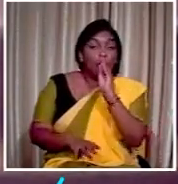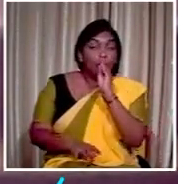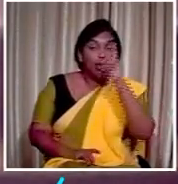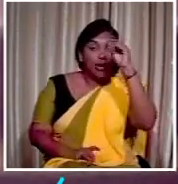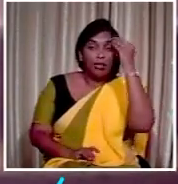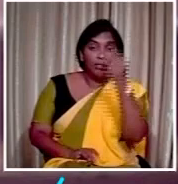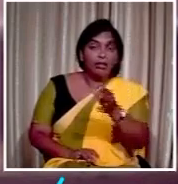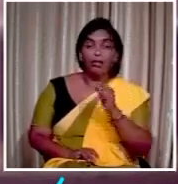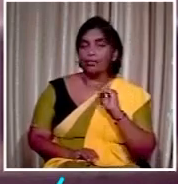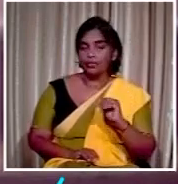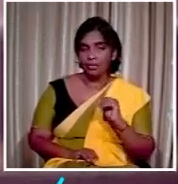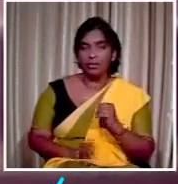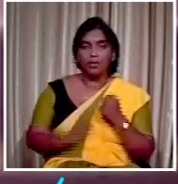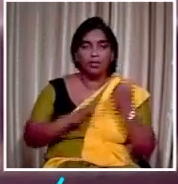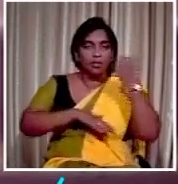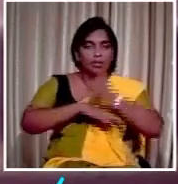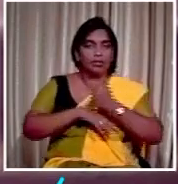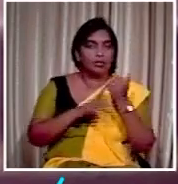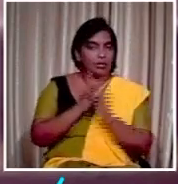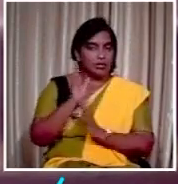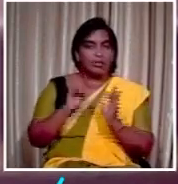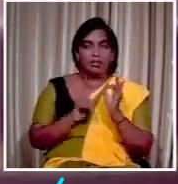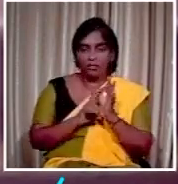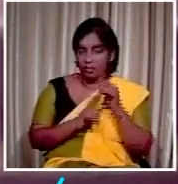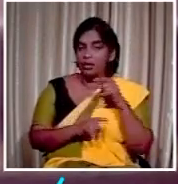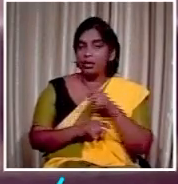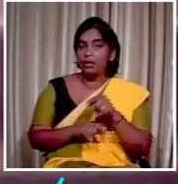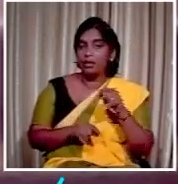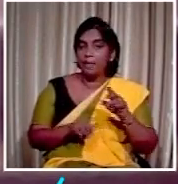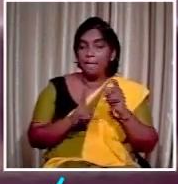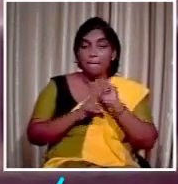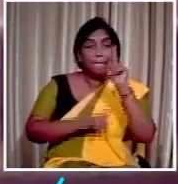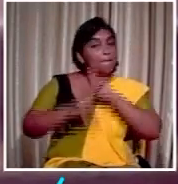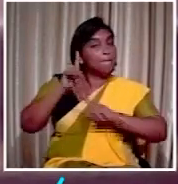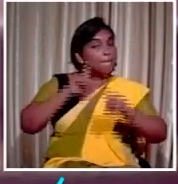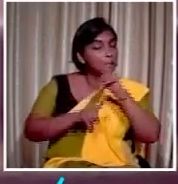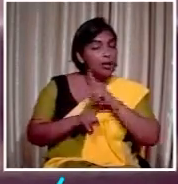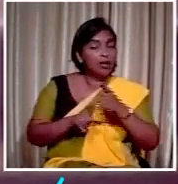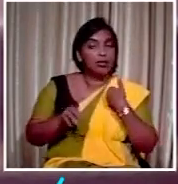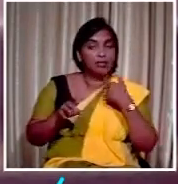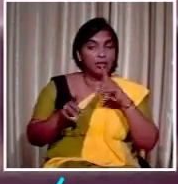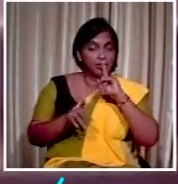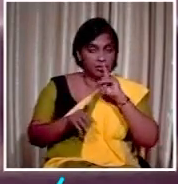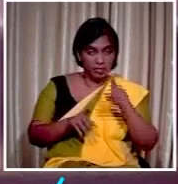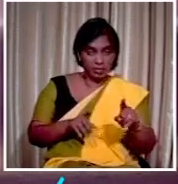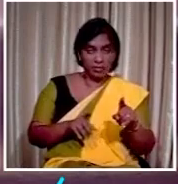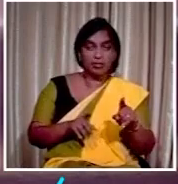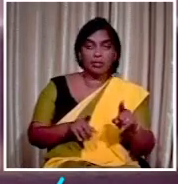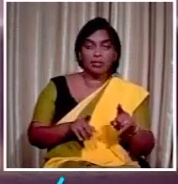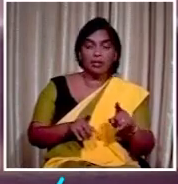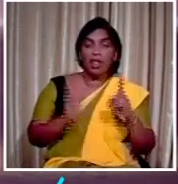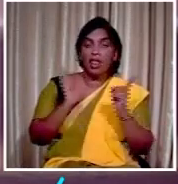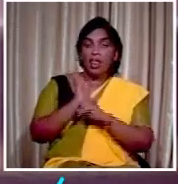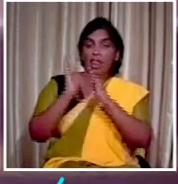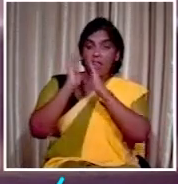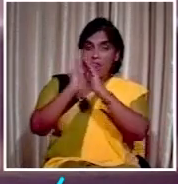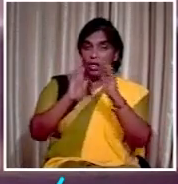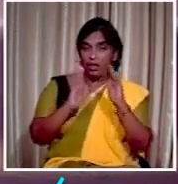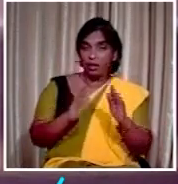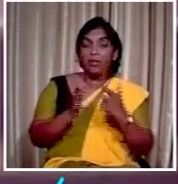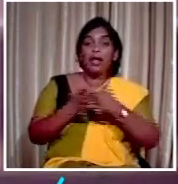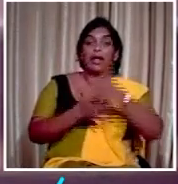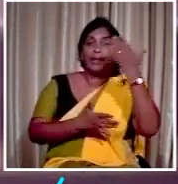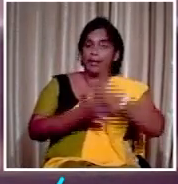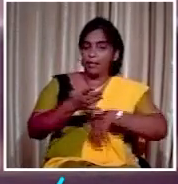गेल मुन मंदी तुम्हें पार्लिमेंट दाल दीन पुस्तक वार्ता